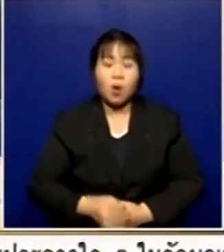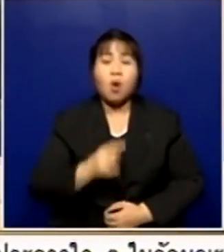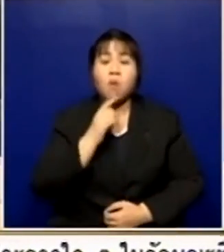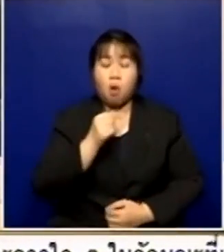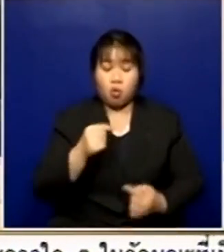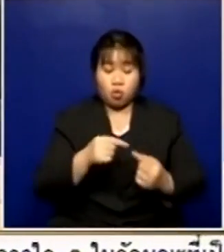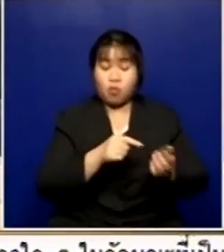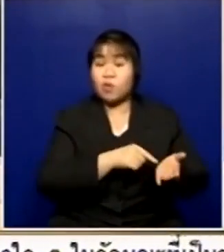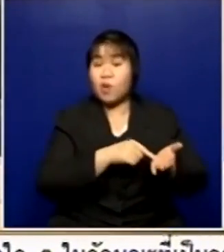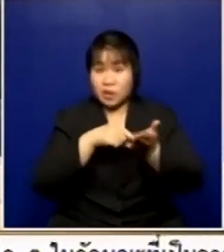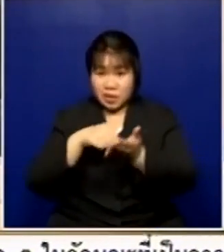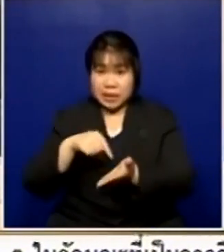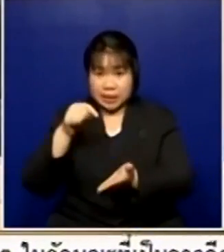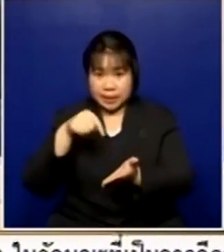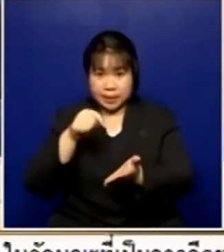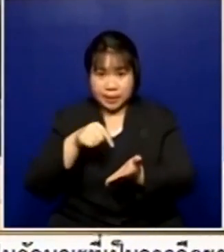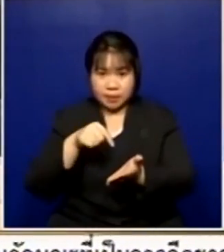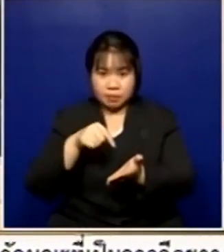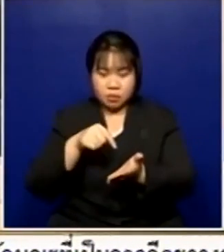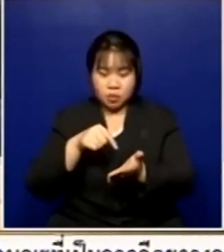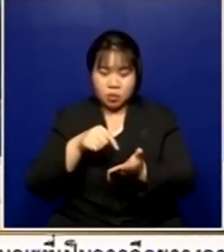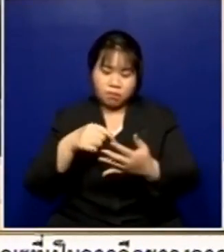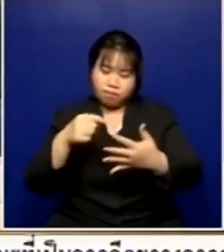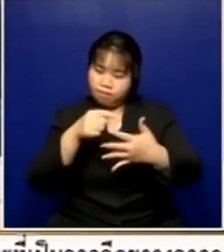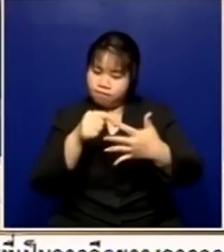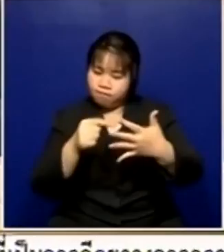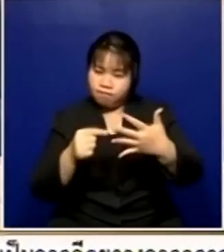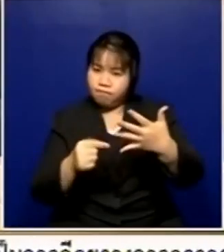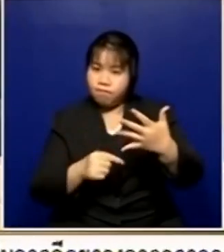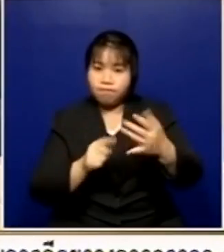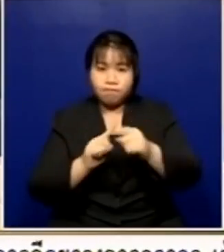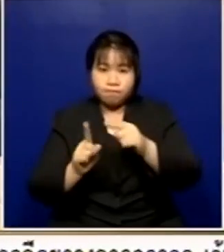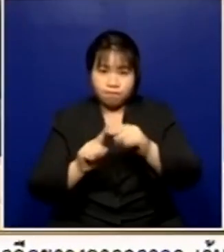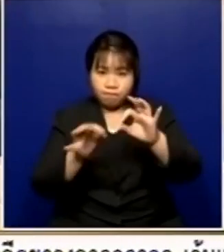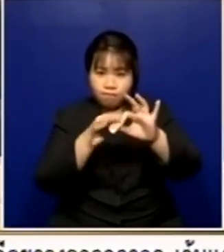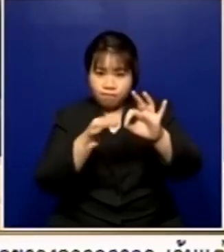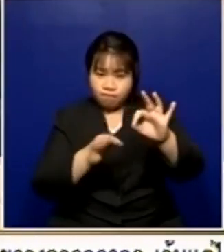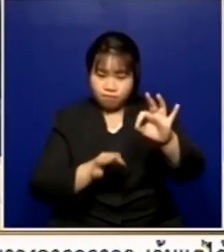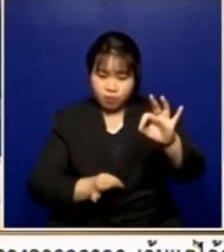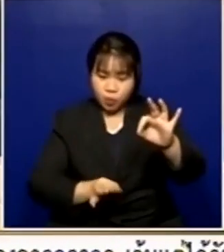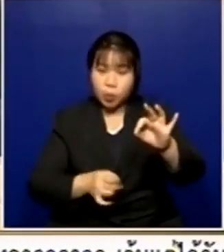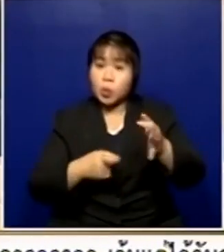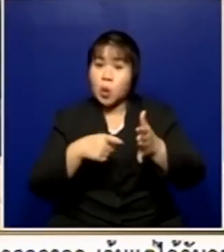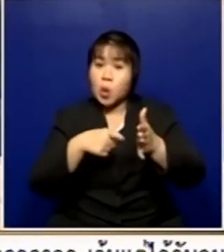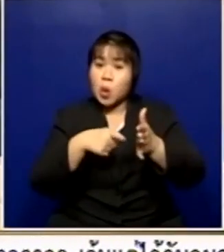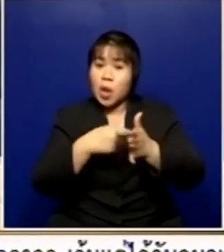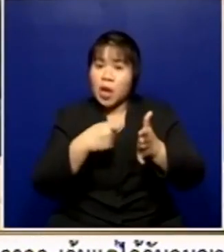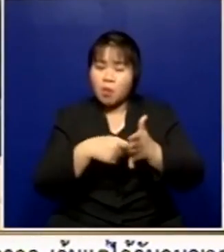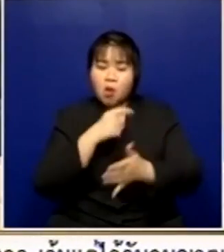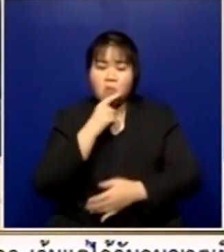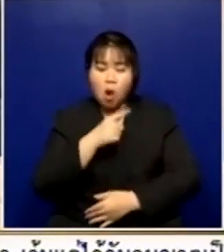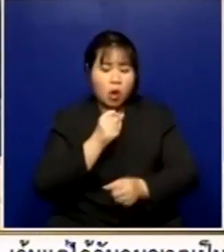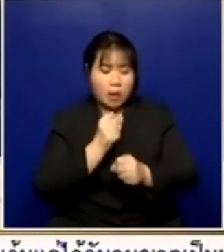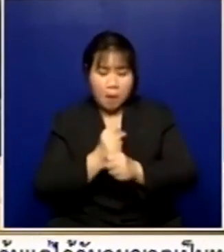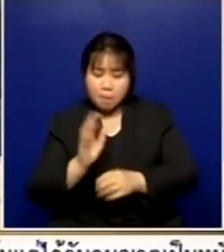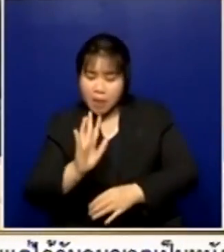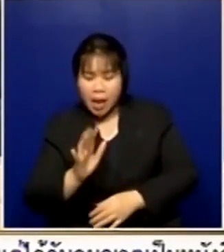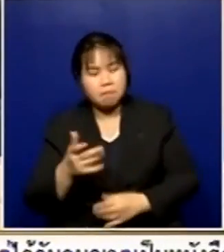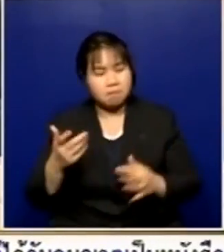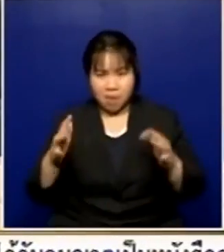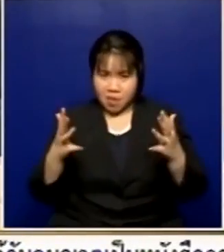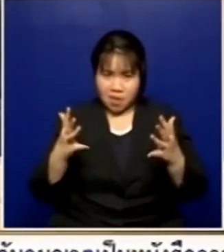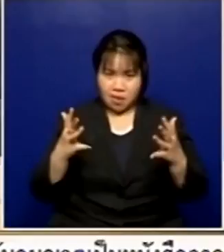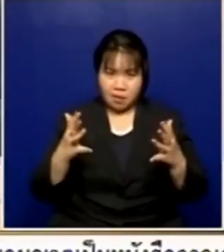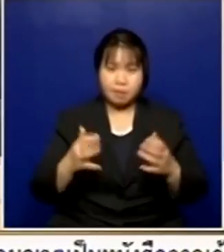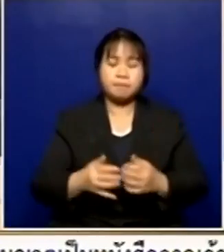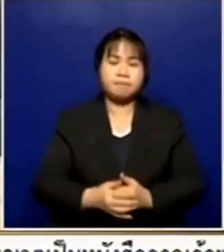เสนอเหล่านี้โดยเนื้อหาแล้วไม่สามารถจะหาข้ออ้างใดมาเพื่อปฏิเสธได้อย่างเป็นเหตุเป็นผล